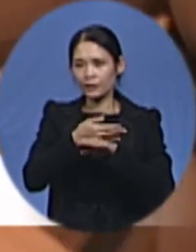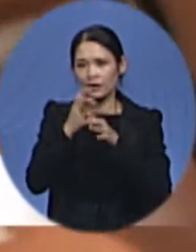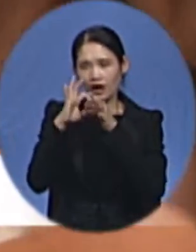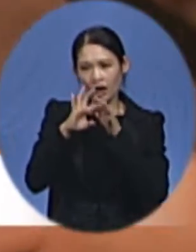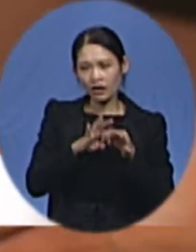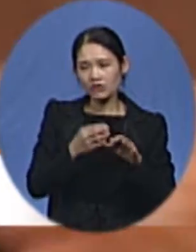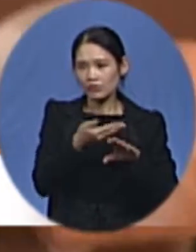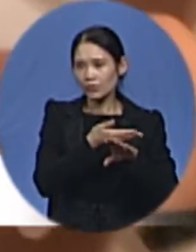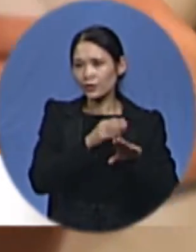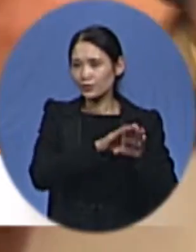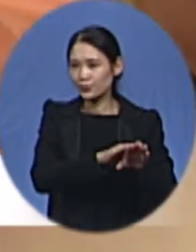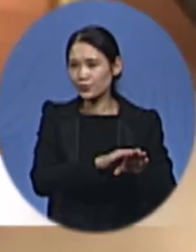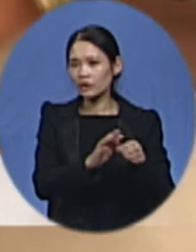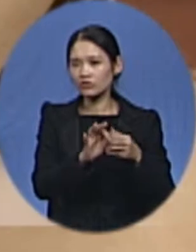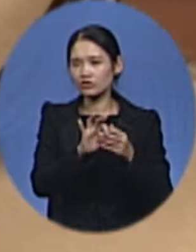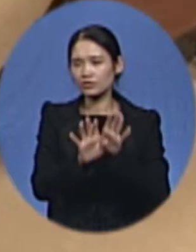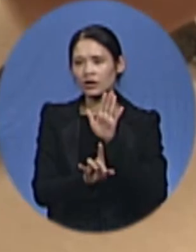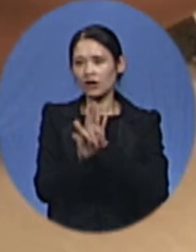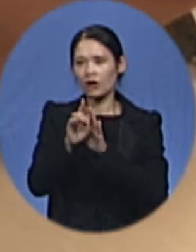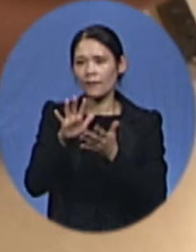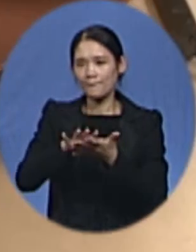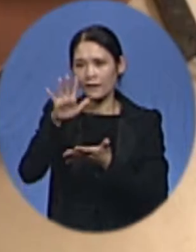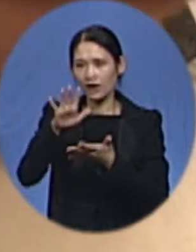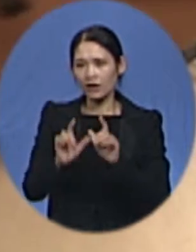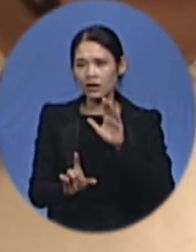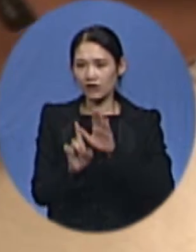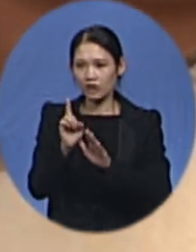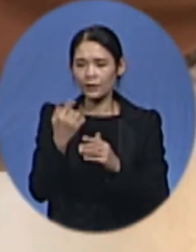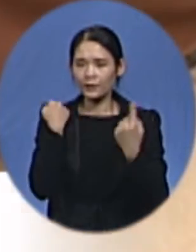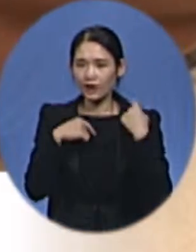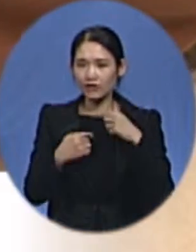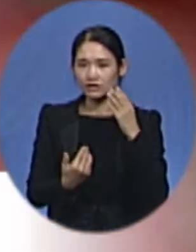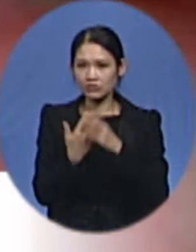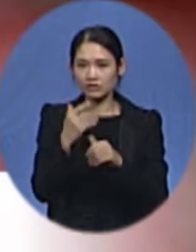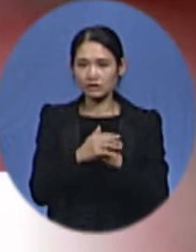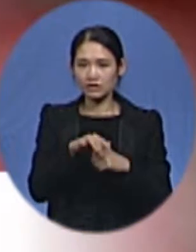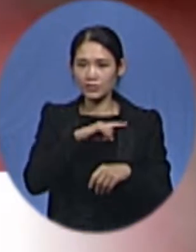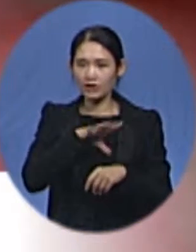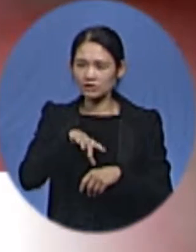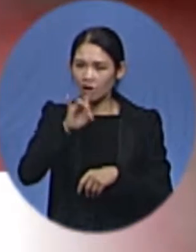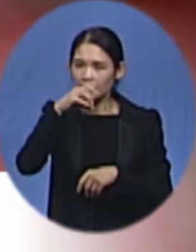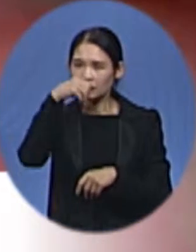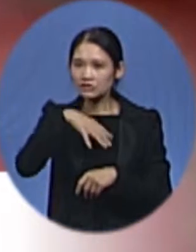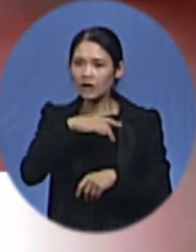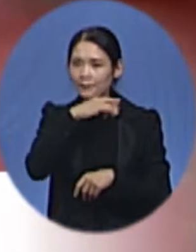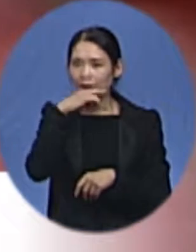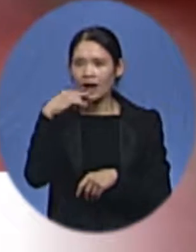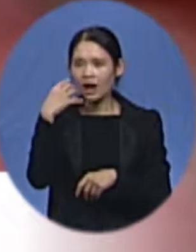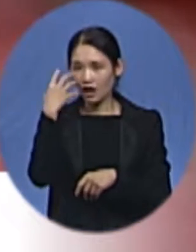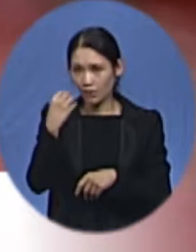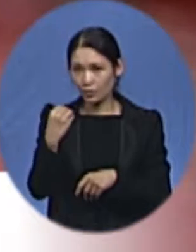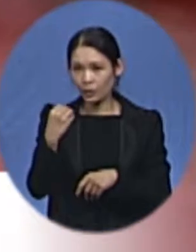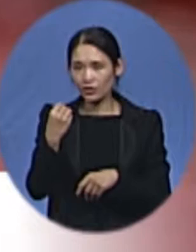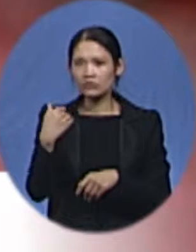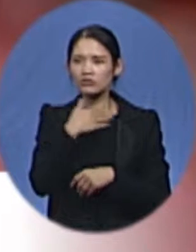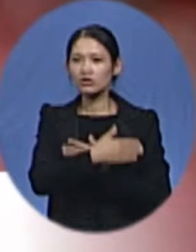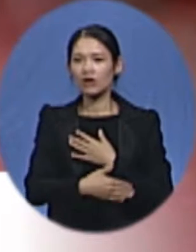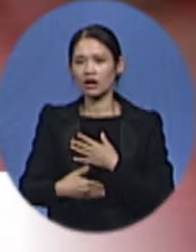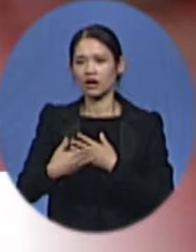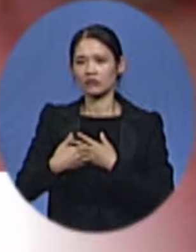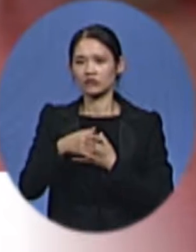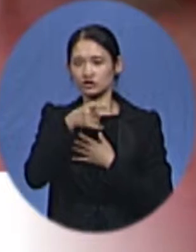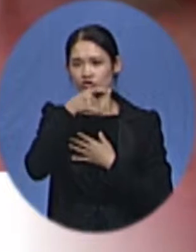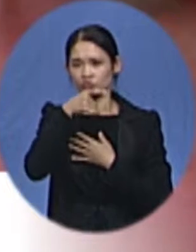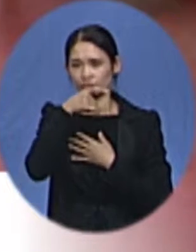지속적으로 노출했을 때 발생하는 화상을 말합니다. 처음에는 빨갛게 돼서 보이기도 하지만 인체에 있는